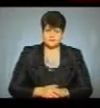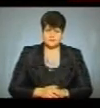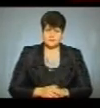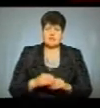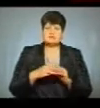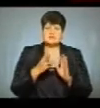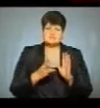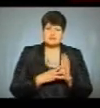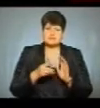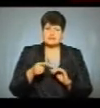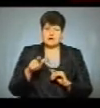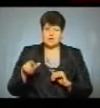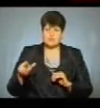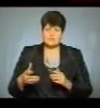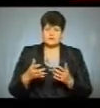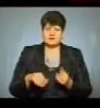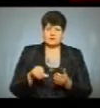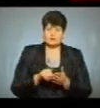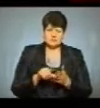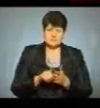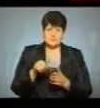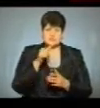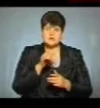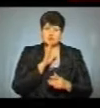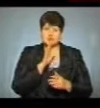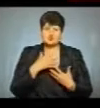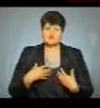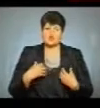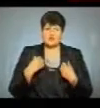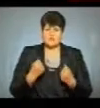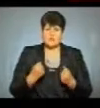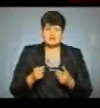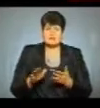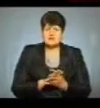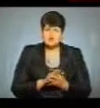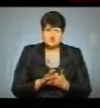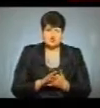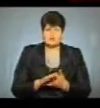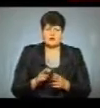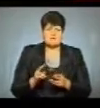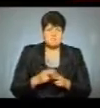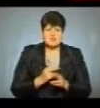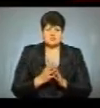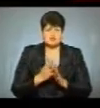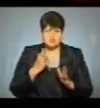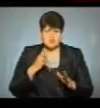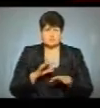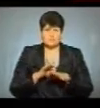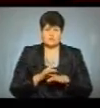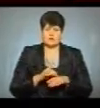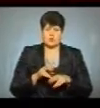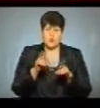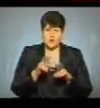18 тернополянок взяли участь у проєкті «Місяць жіночого здоров'я», під час якого безкоштовно і без черги пройшли огляд у гінеколога.